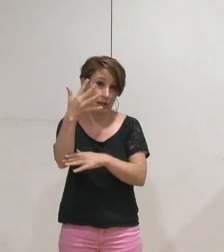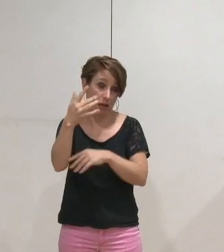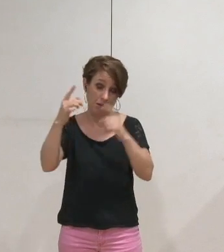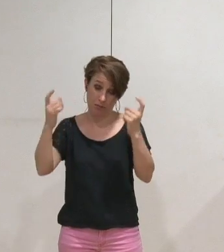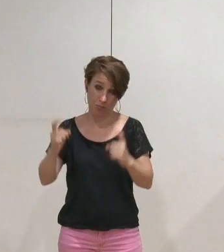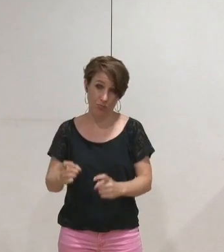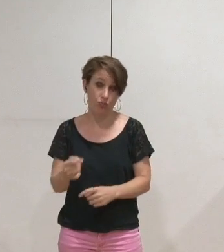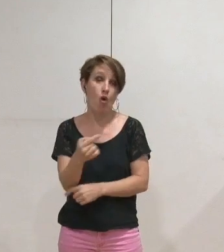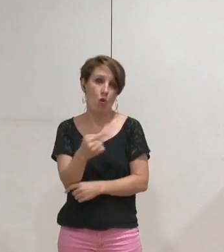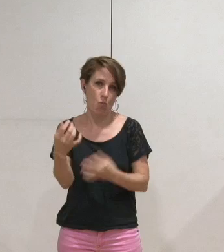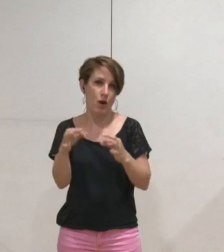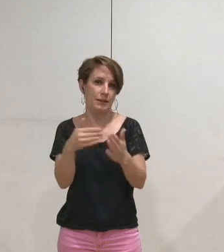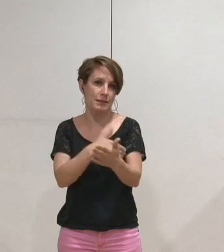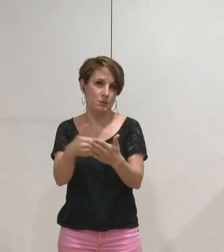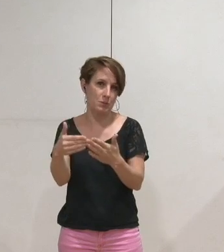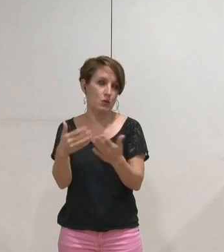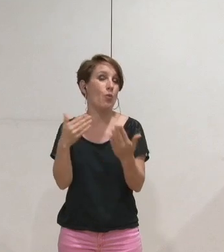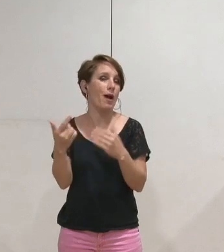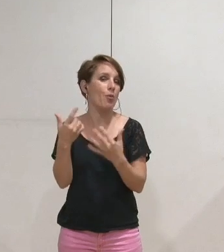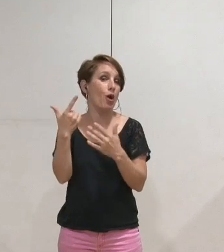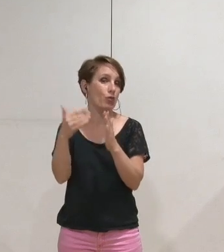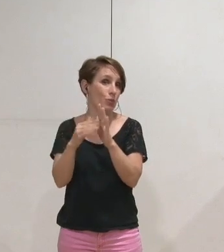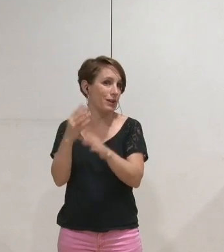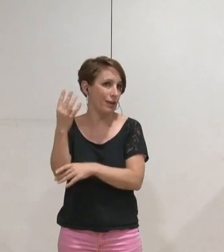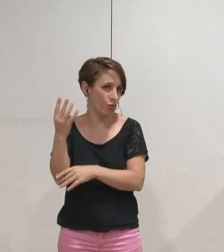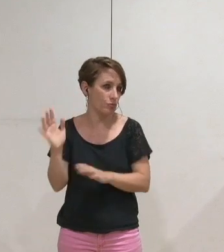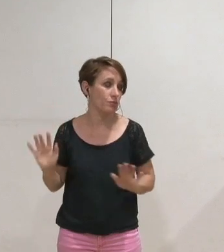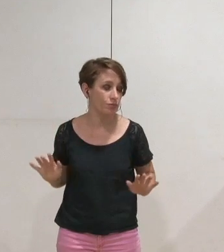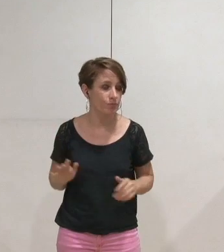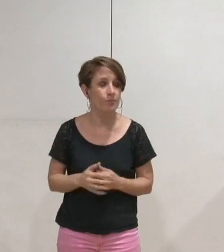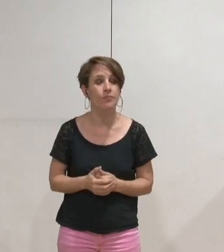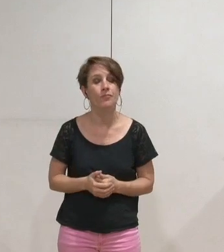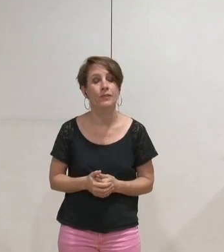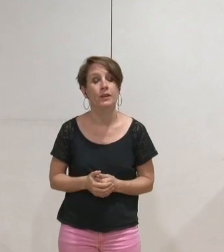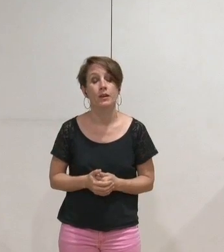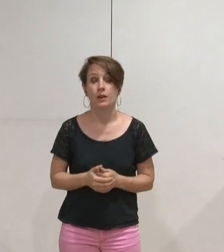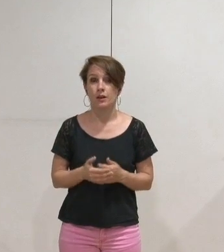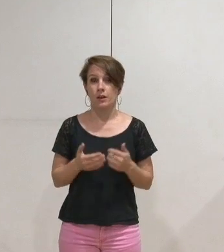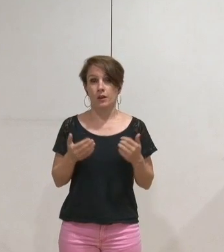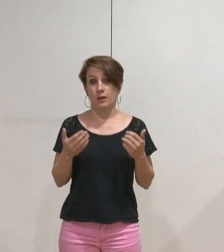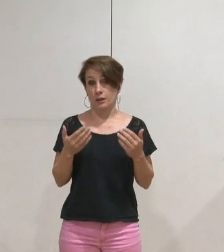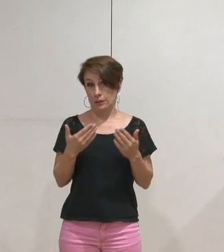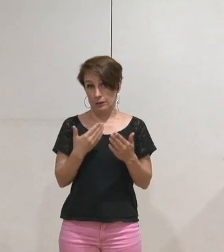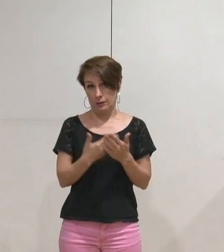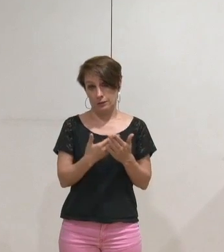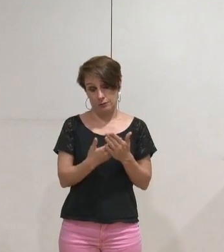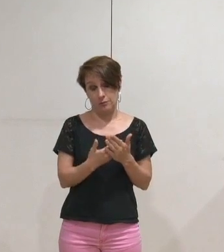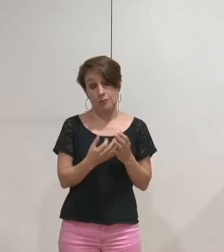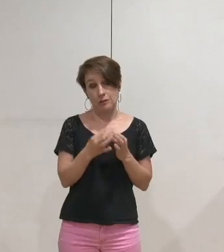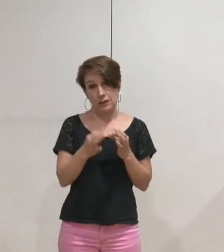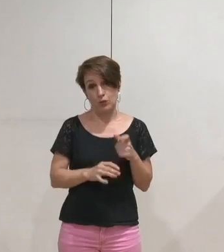10 millions par rapport à à 2014 il faut rappeler que cela a aussi un certain nombre de